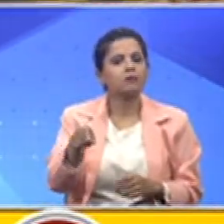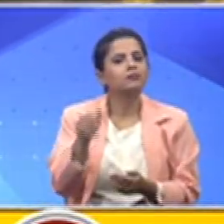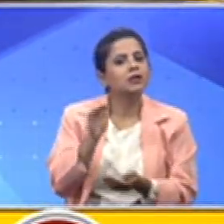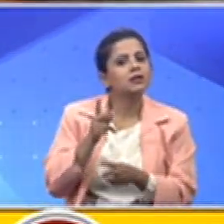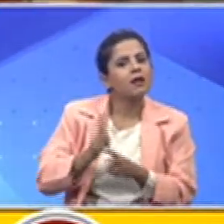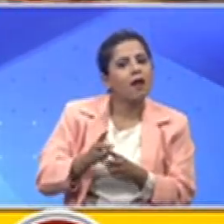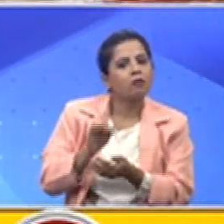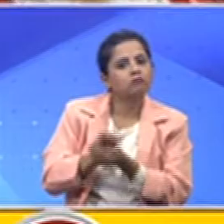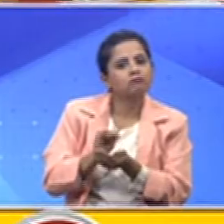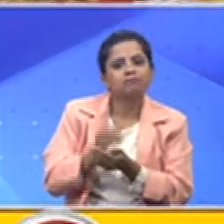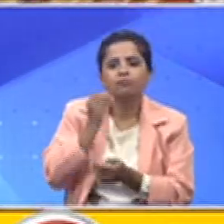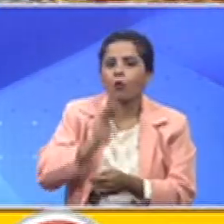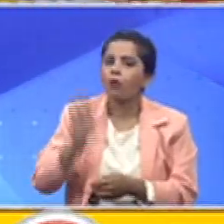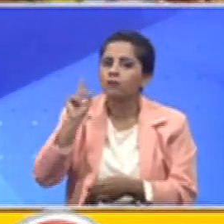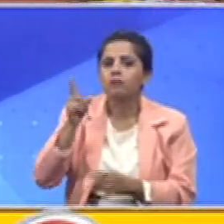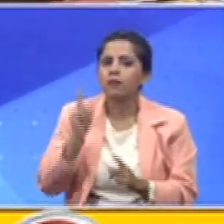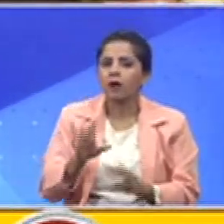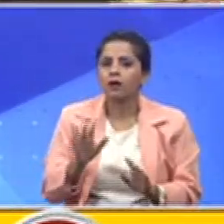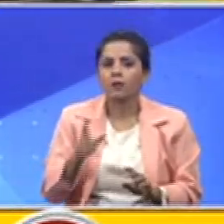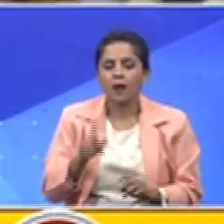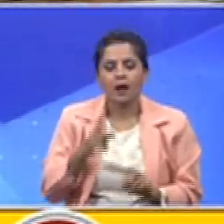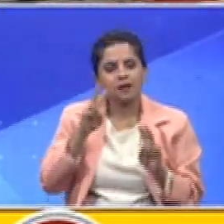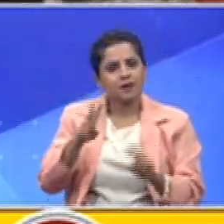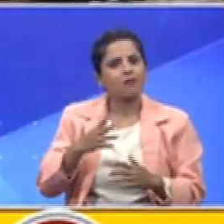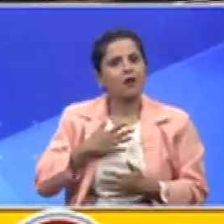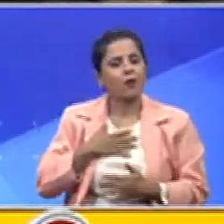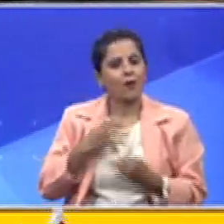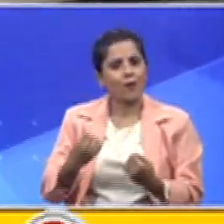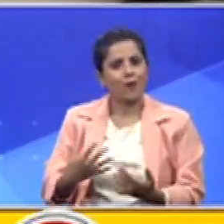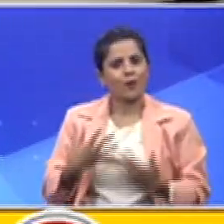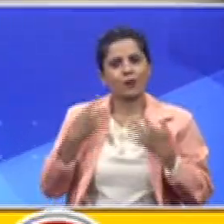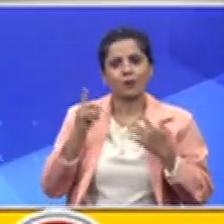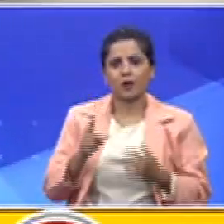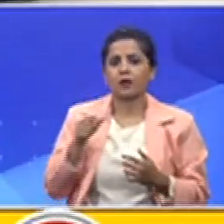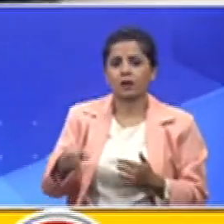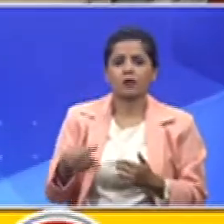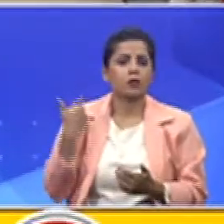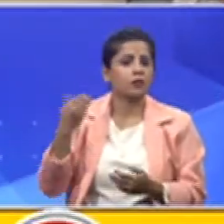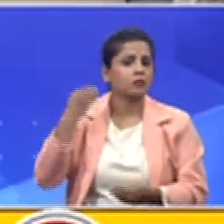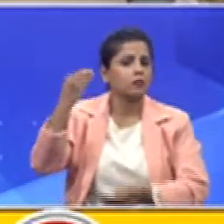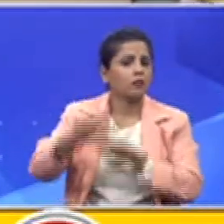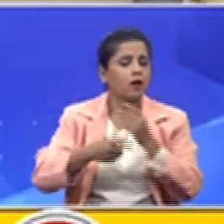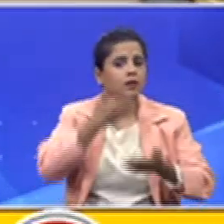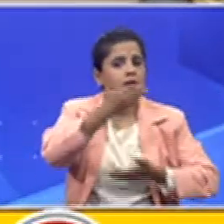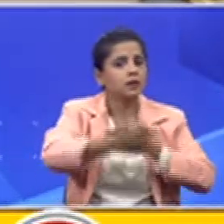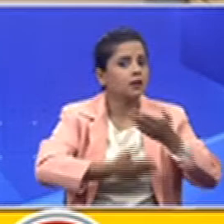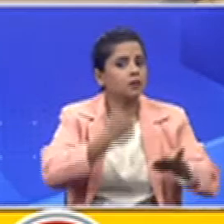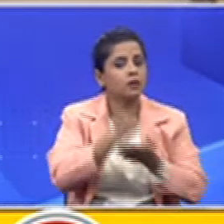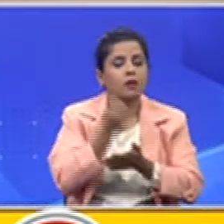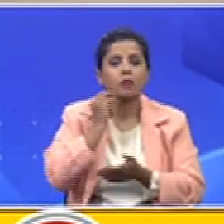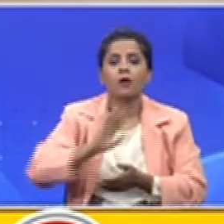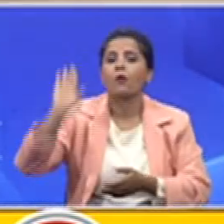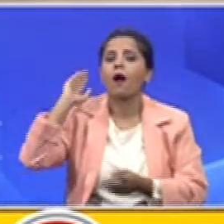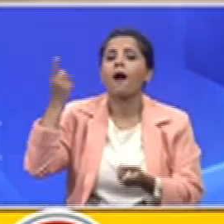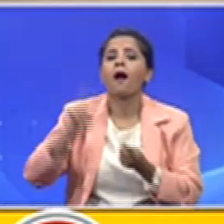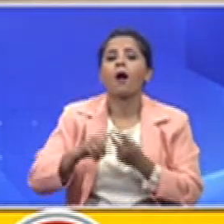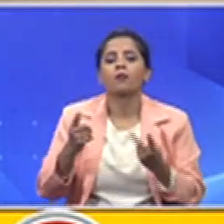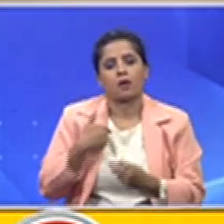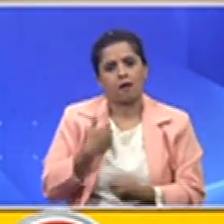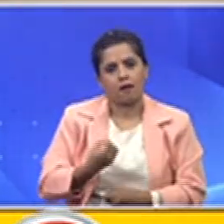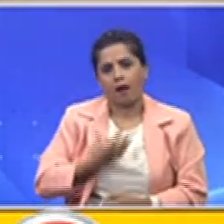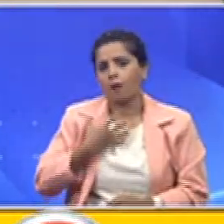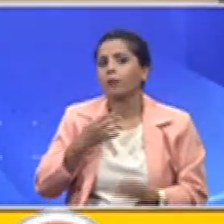है, उन्हें जीना होता है, उन्हें अगली पीढ़ी को सिखाना होता है। मुझे खुशी